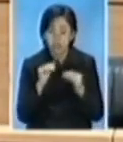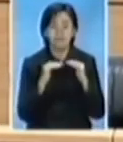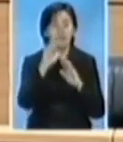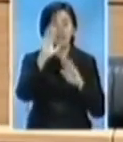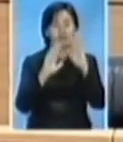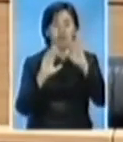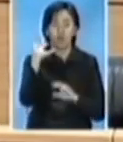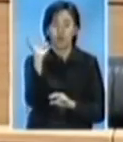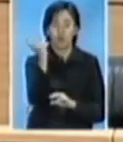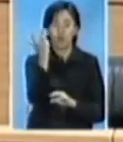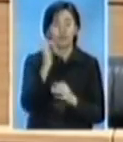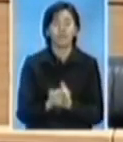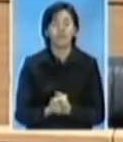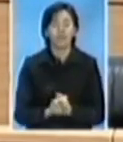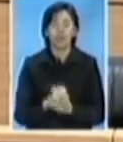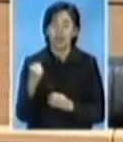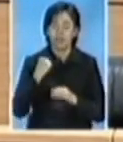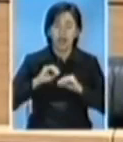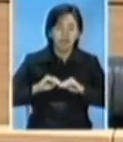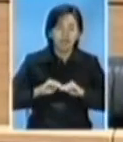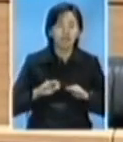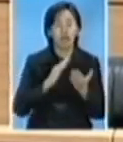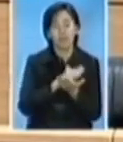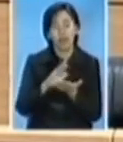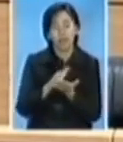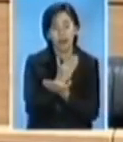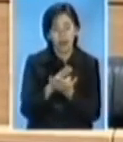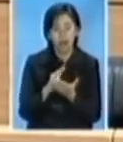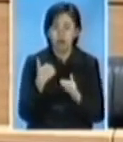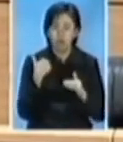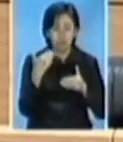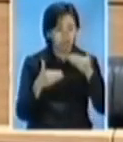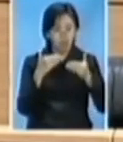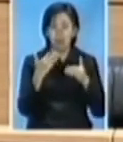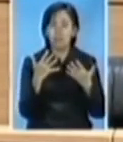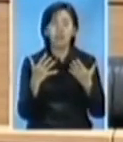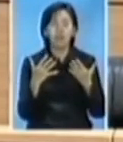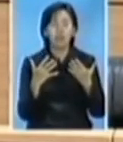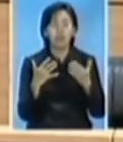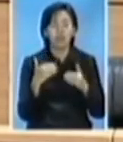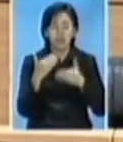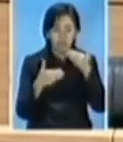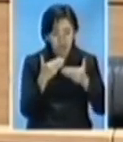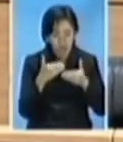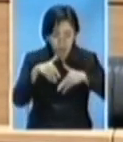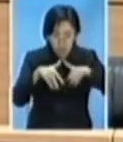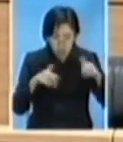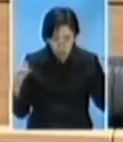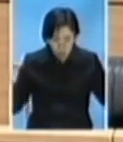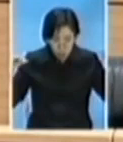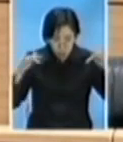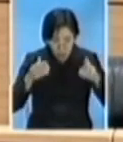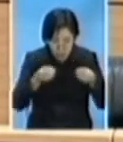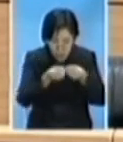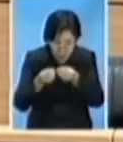ปไตยของโลกเรากำลังกระจายอำนาจแต่เราไม่มีกิจกรรมภาคพลเรือนที่สมองใช้สม